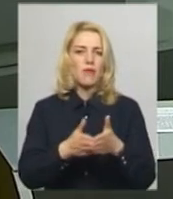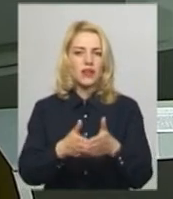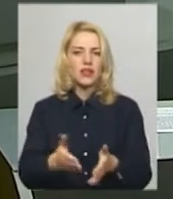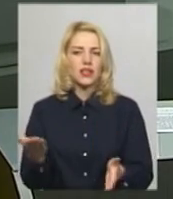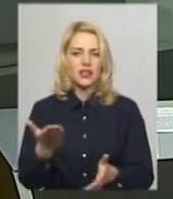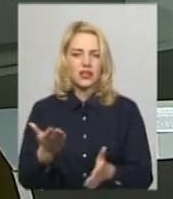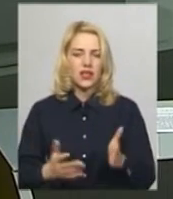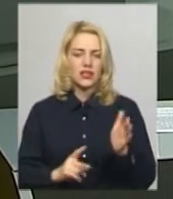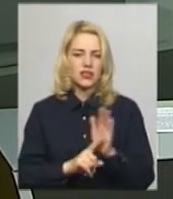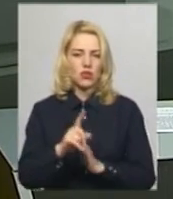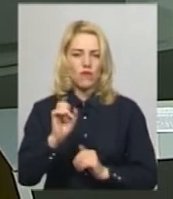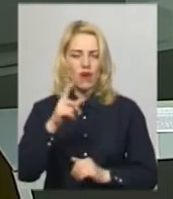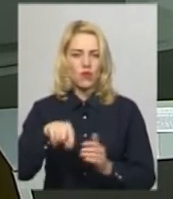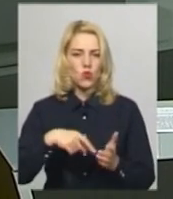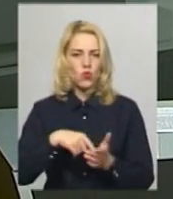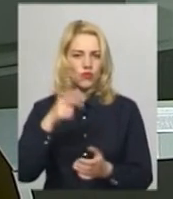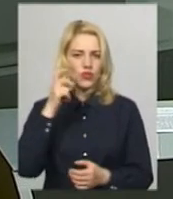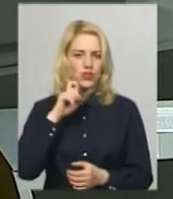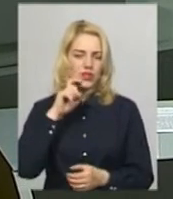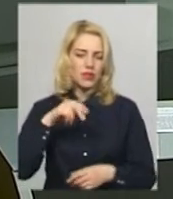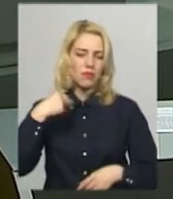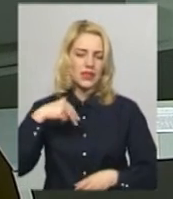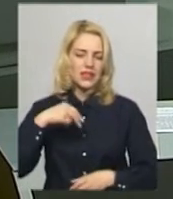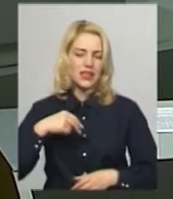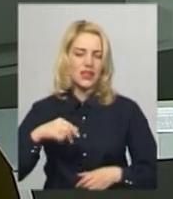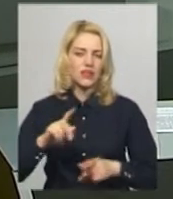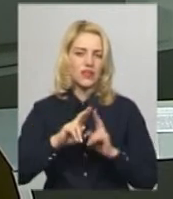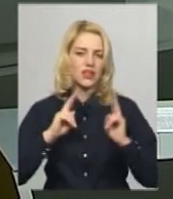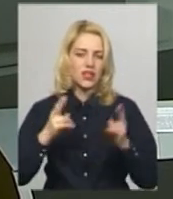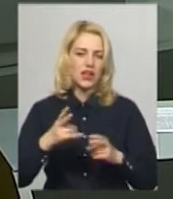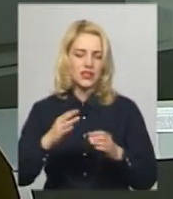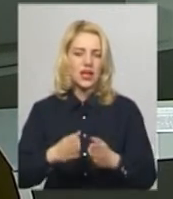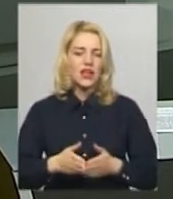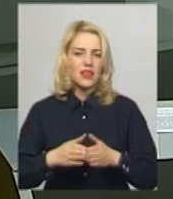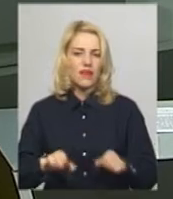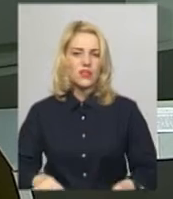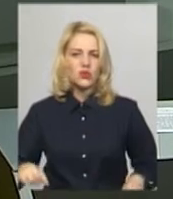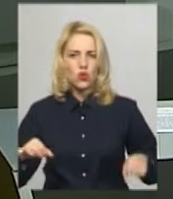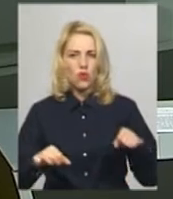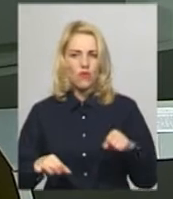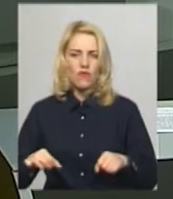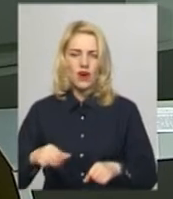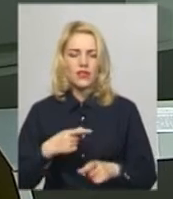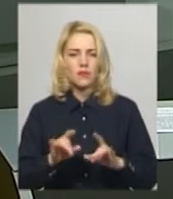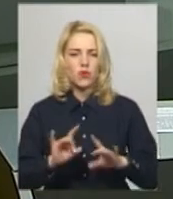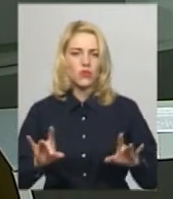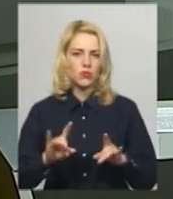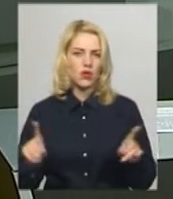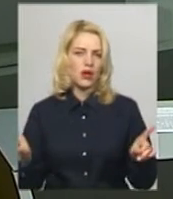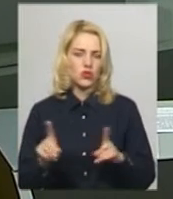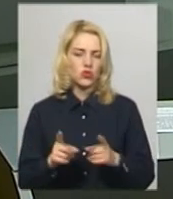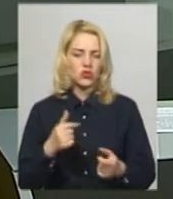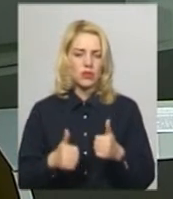сьогодні стартував у Вінниці. Президент Федерації веслування на байдарках і каної Хмельницької області Віктор Флерчук повідомляє,